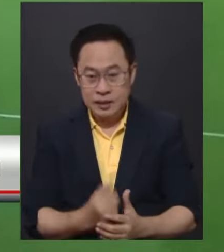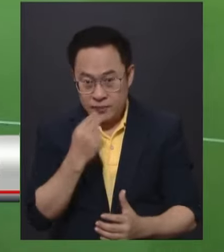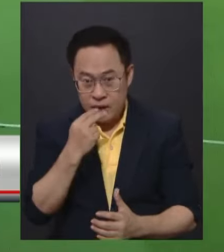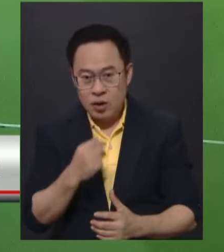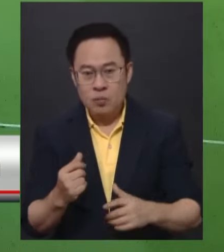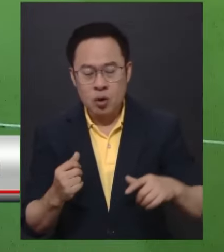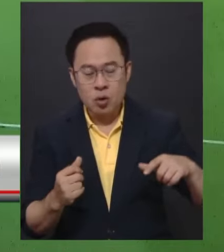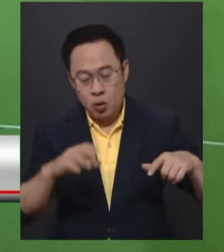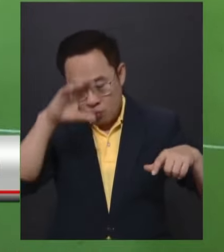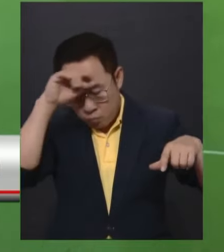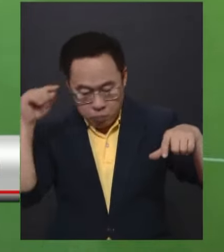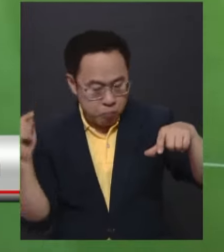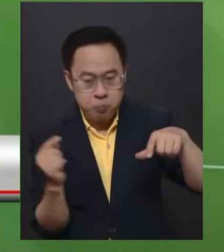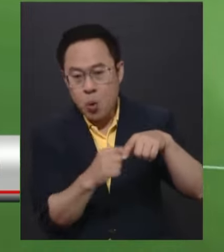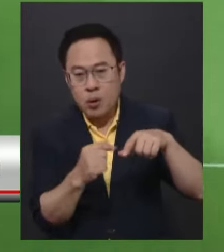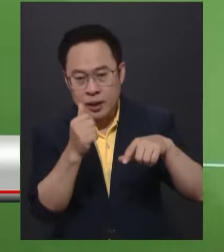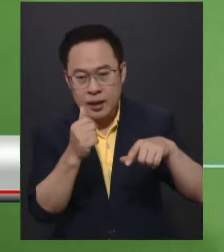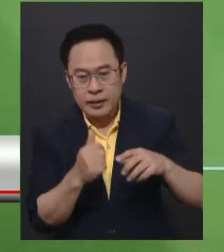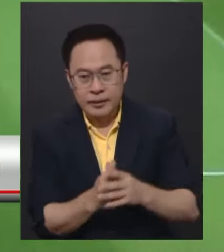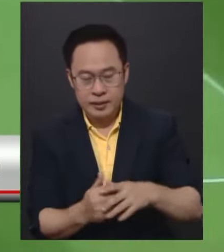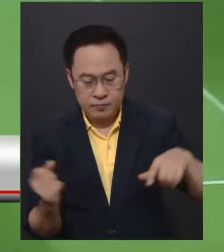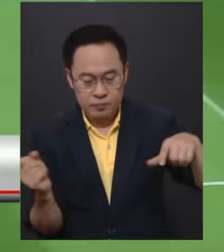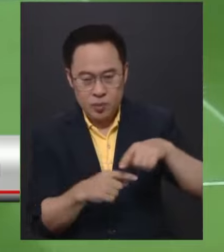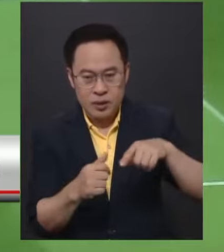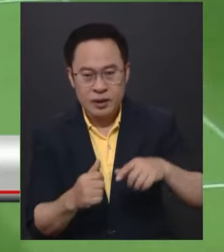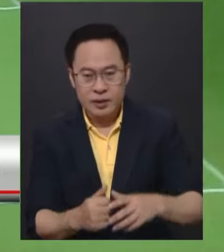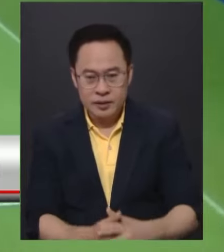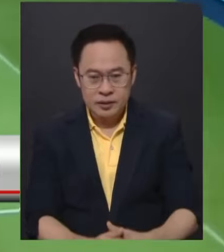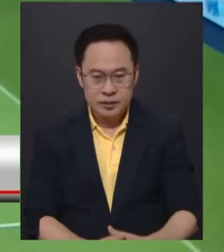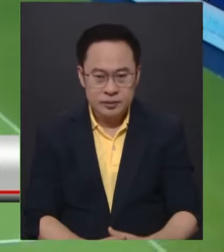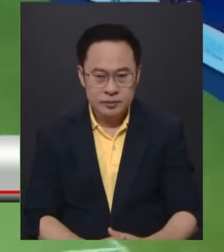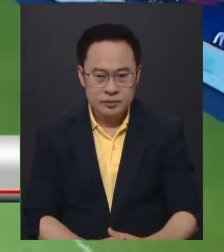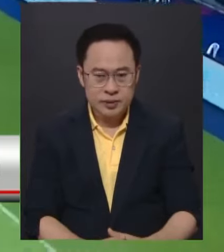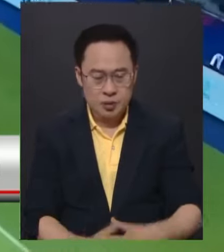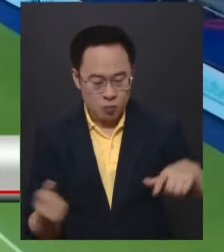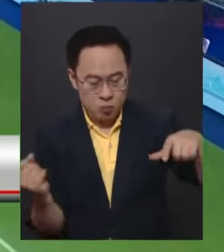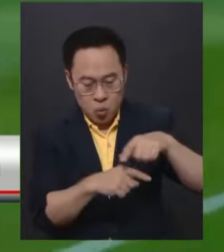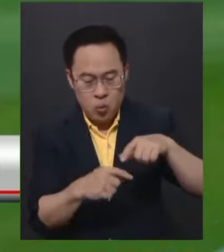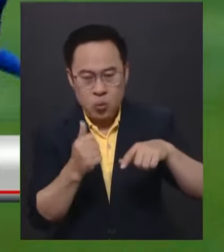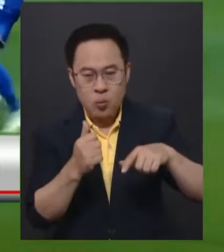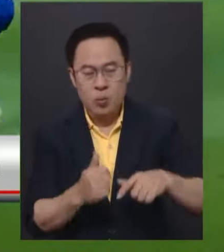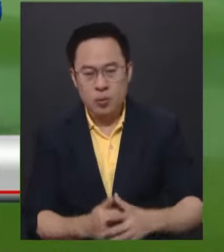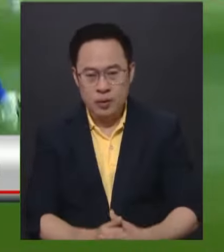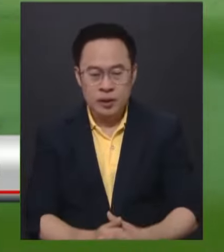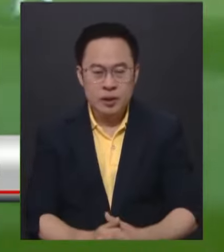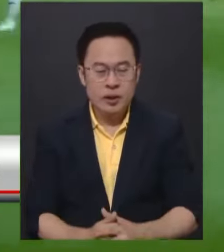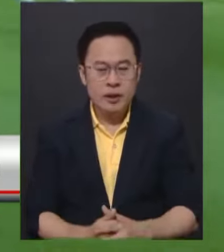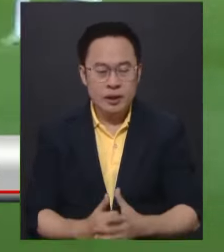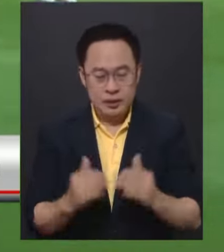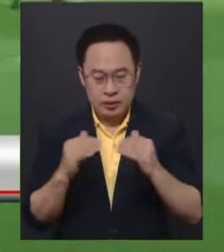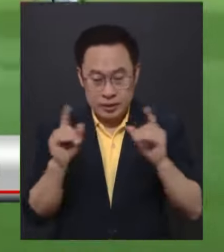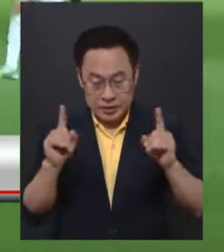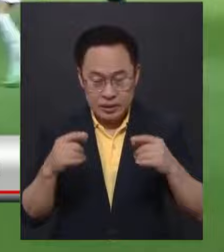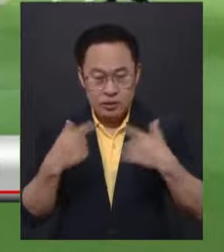แล้ววิ่งมาเช็คลายล้ำหน้าไม่ล้ำนะครับแล้วก็ยิงยัดเสาแรกเข้าไปครับ1-1น